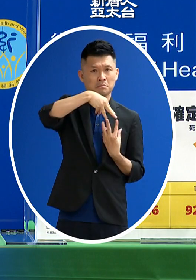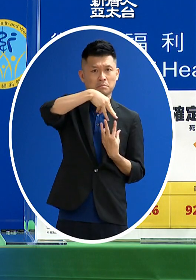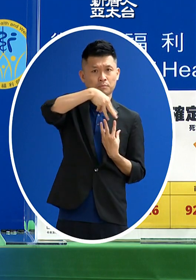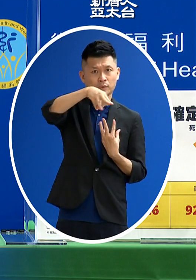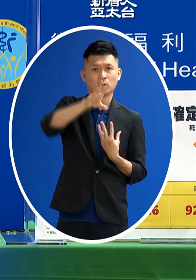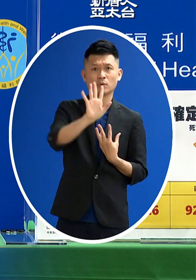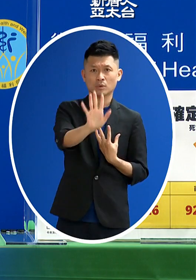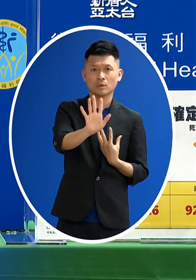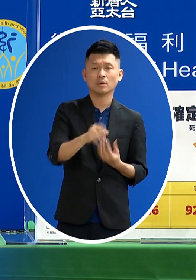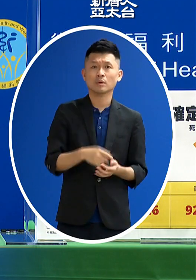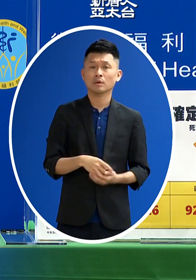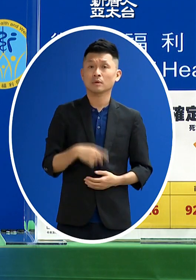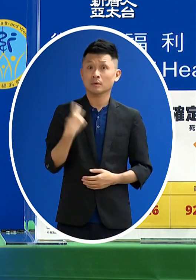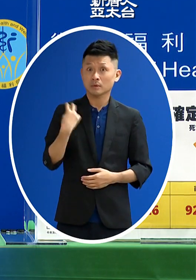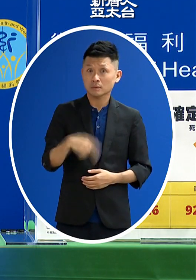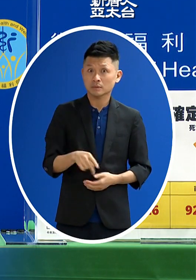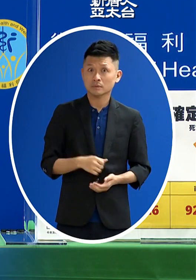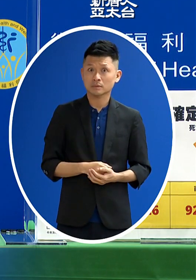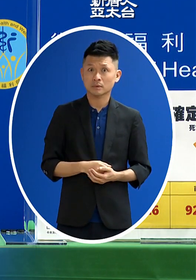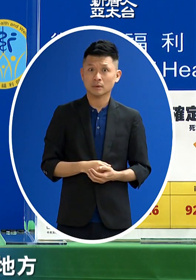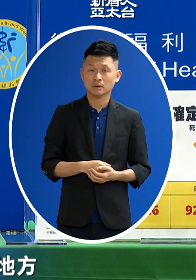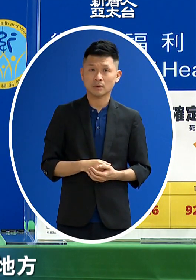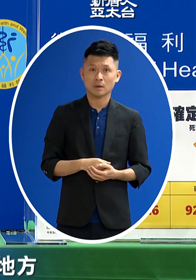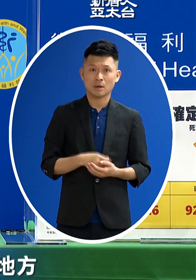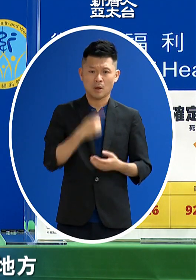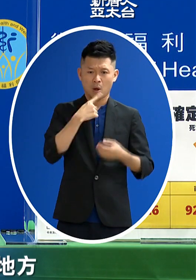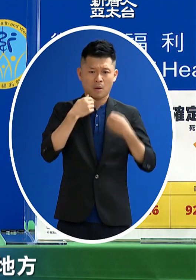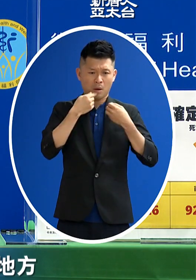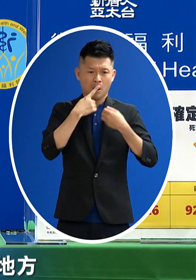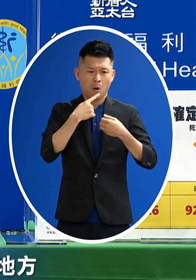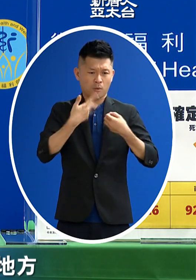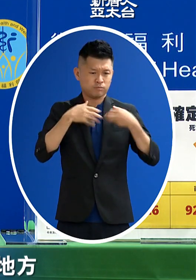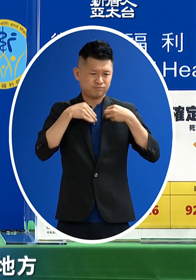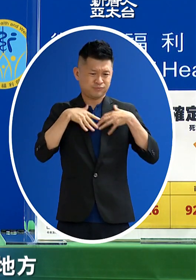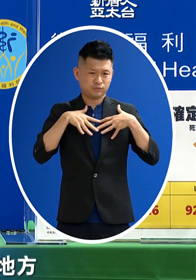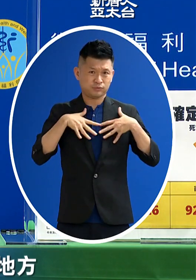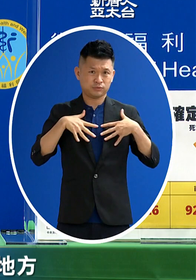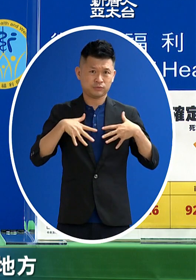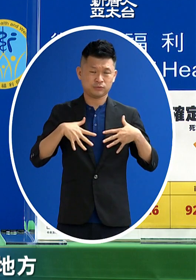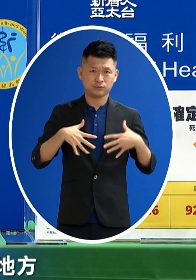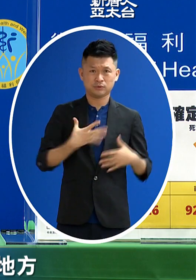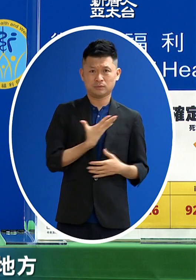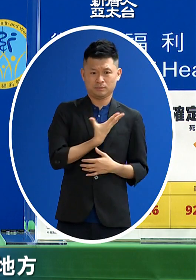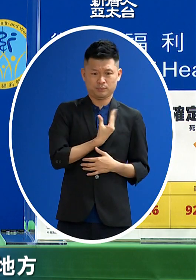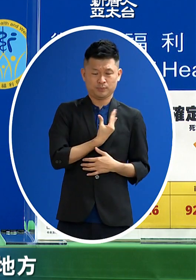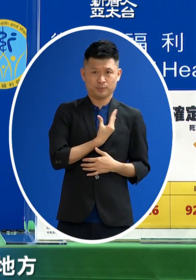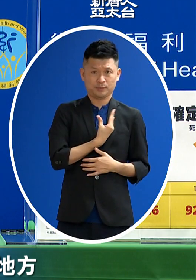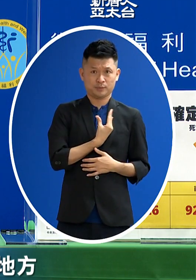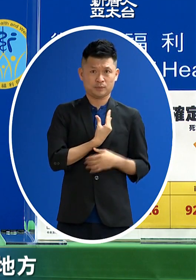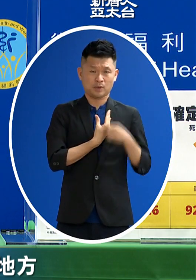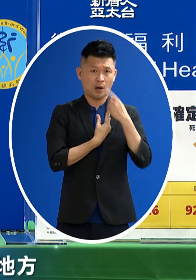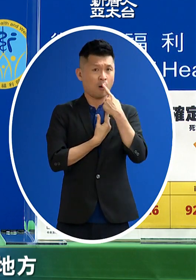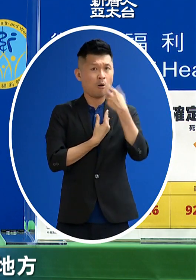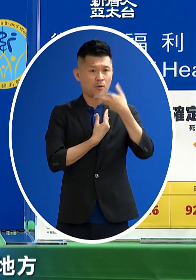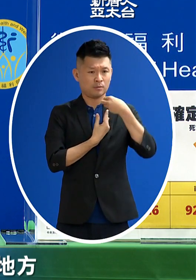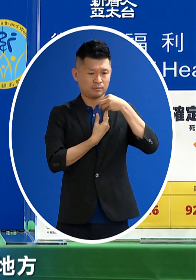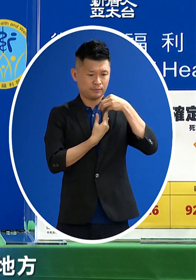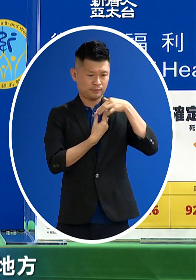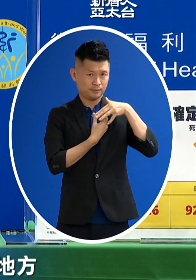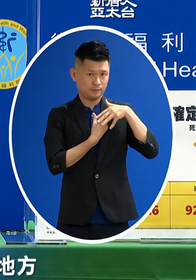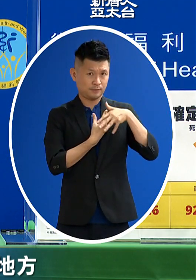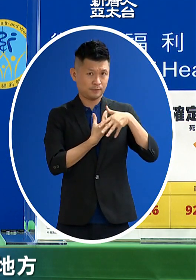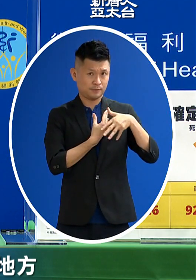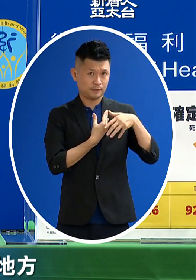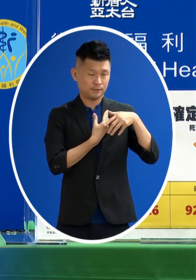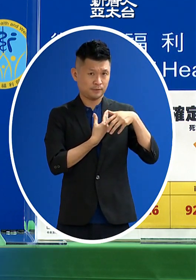哦，而且剥离范围非常的大，那一直延伸到心脏的主动脉跟心脏